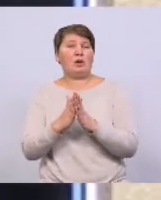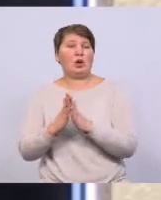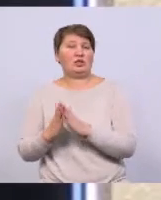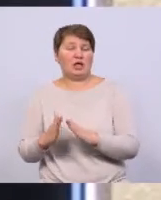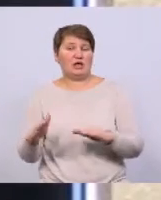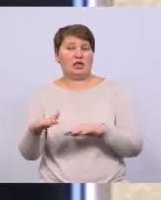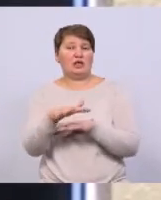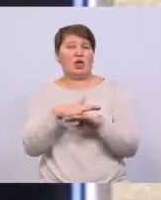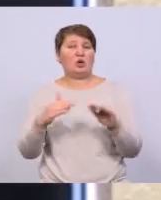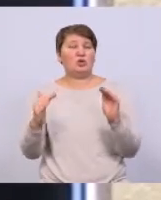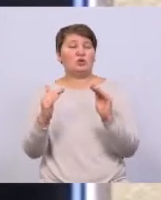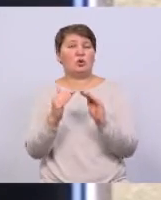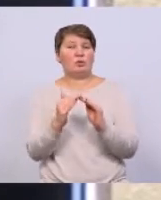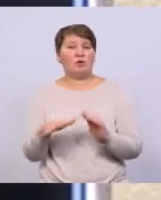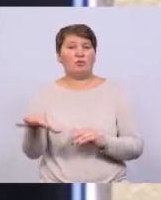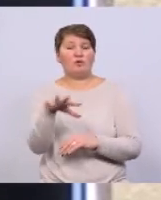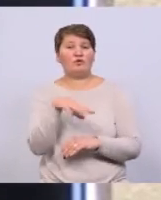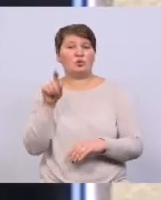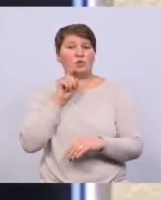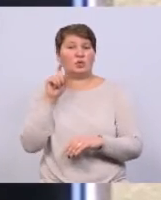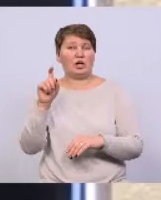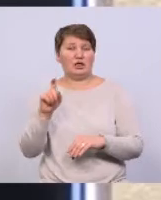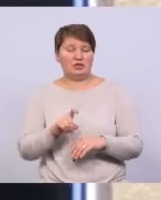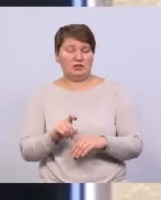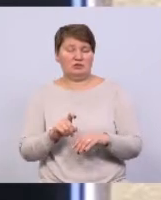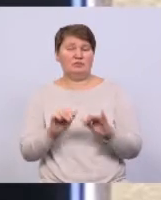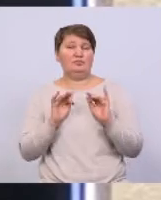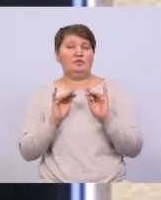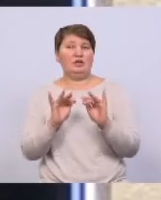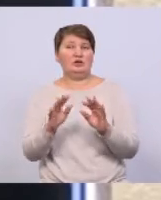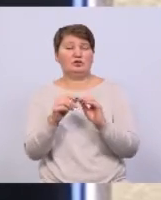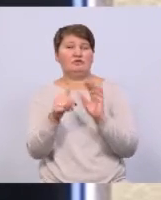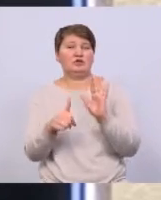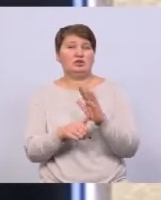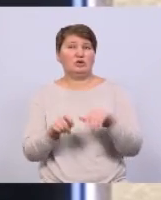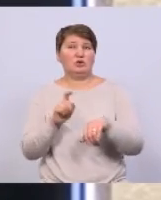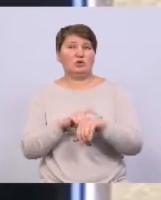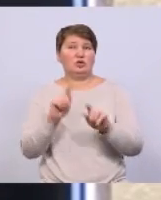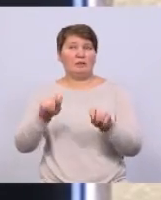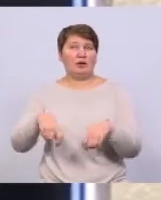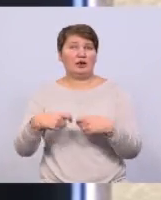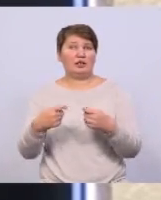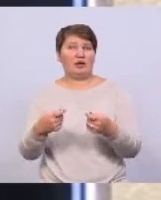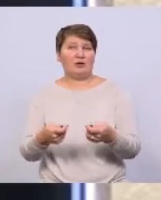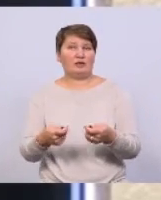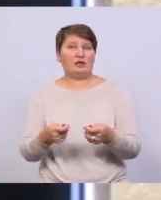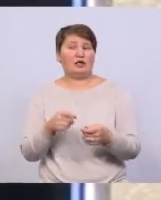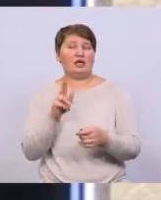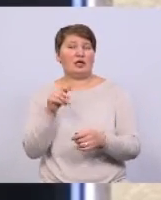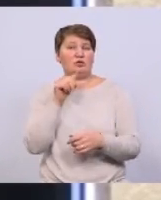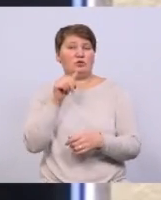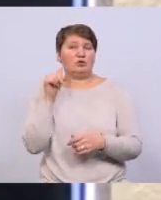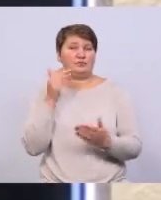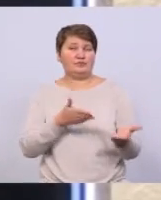Є по всій Україні акція «Запали свічку пам'яті» в 16-й годині. Передуватимемо Знову ж так, як і в минулі роки, ми